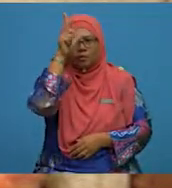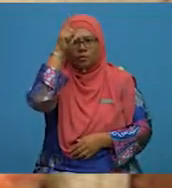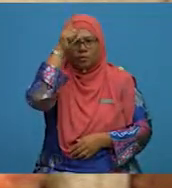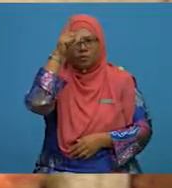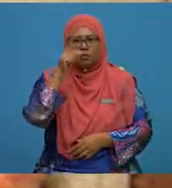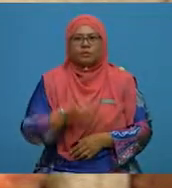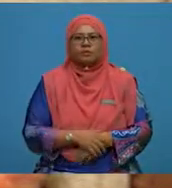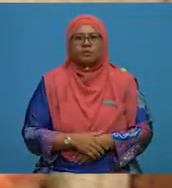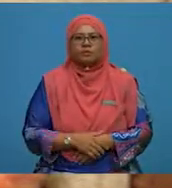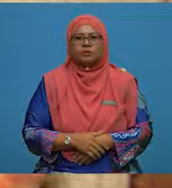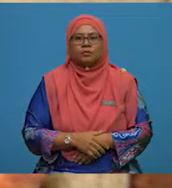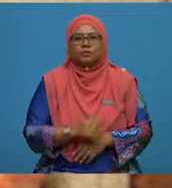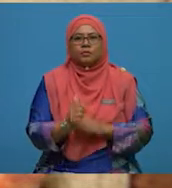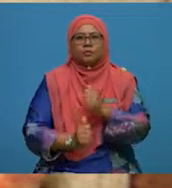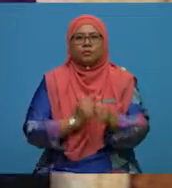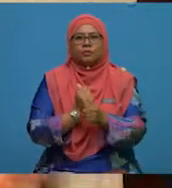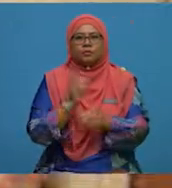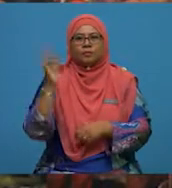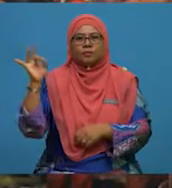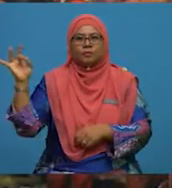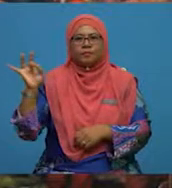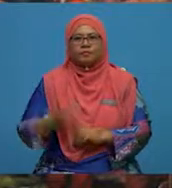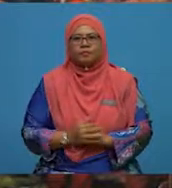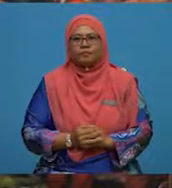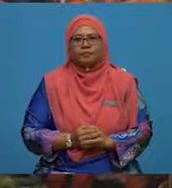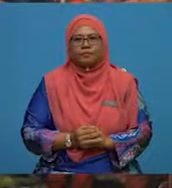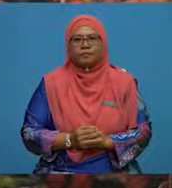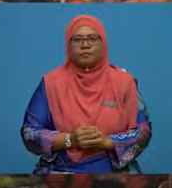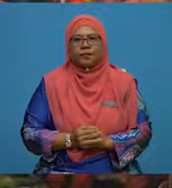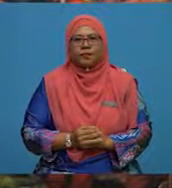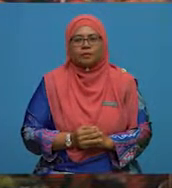Uthmaniyah pada abad ke-18.